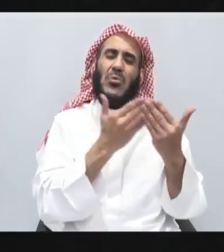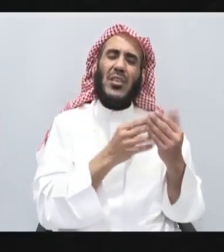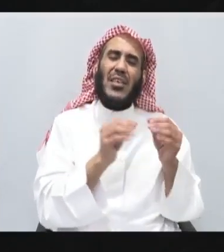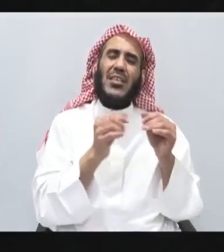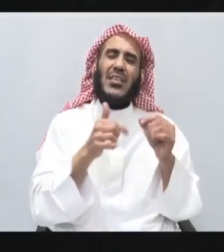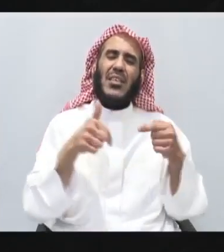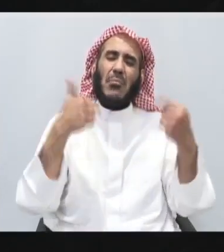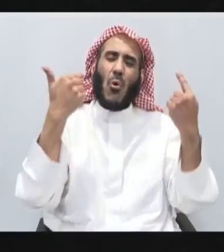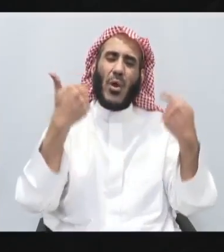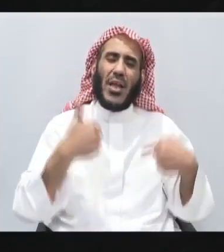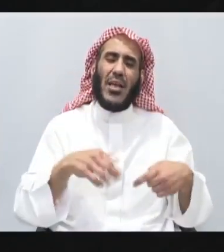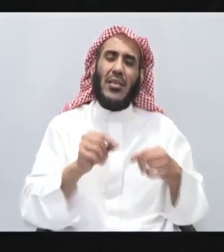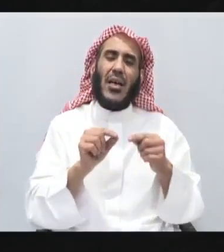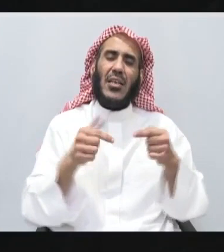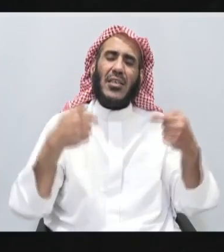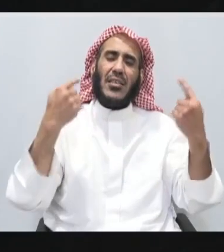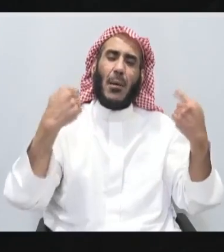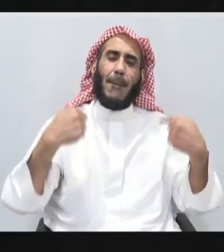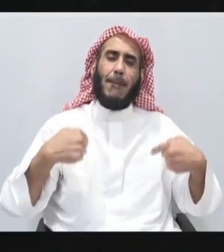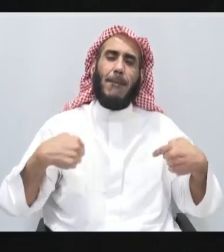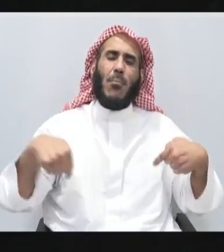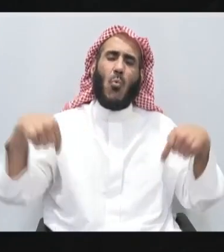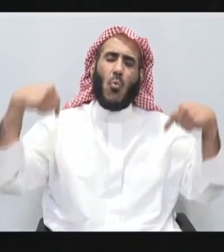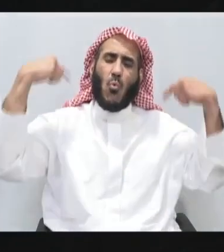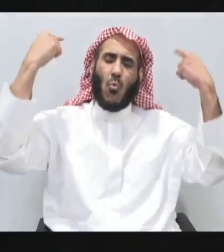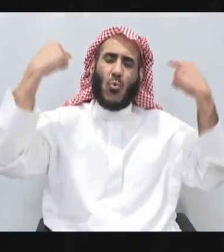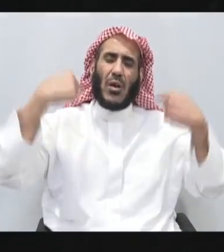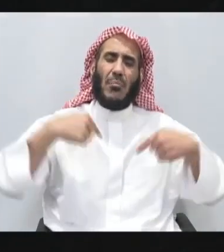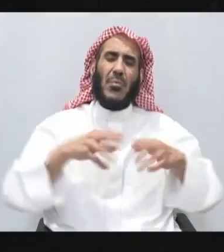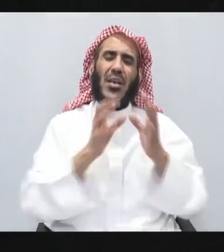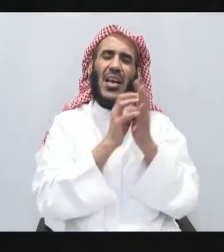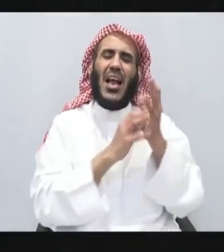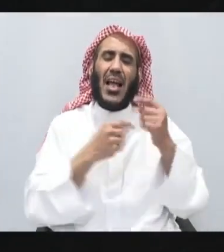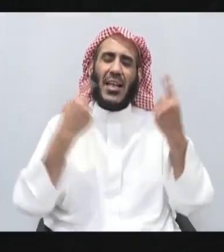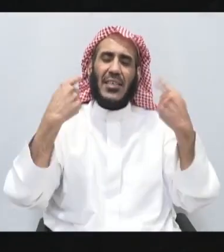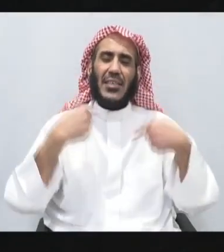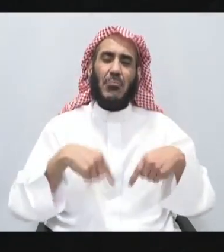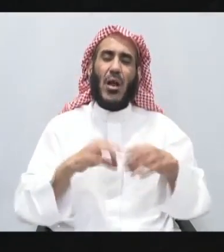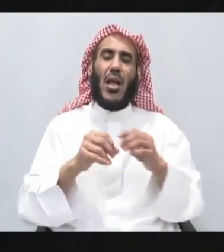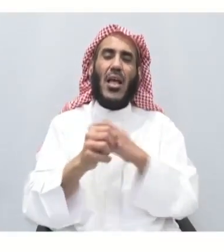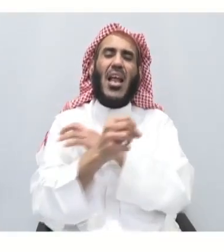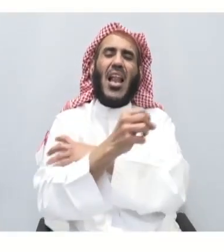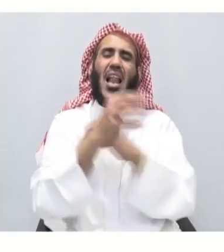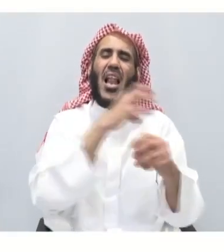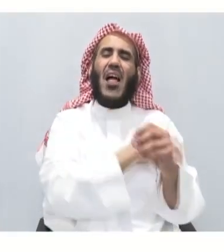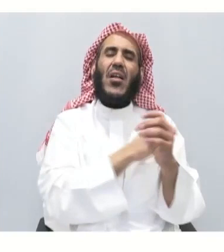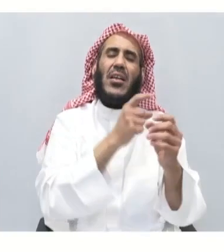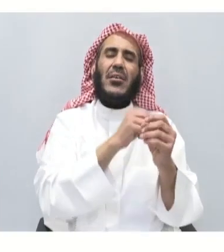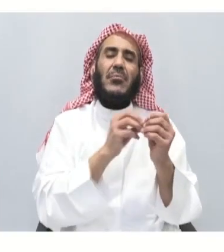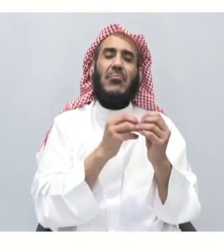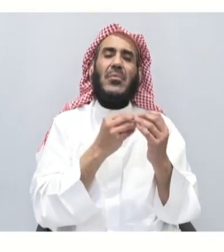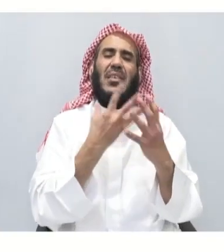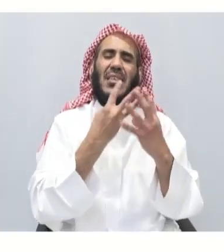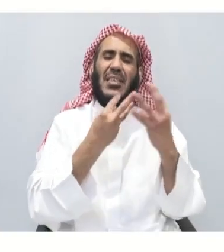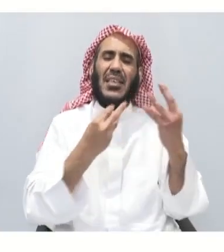الدمويه ينتقل الدم الى جميع خلايا الجسم ومنها خلايا العضليه تتحرر بعد